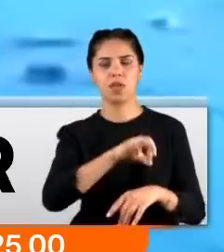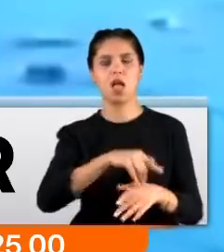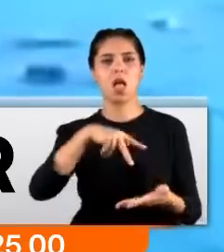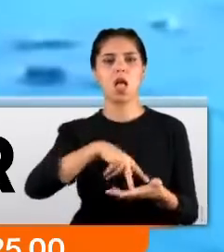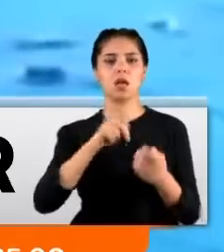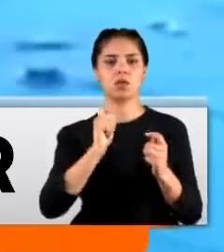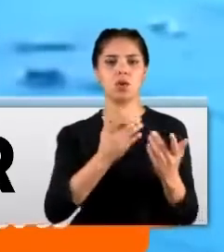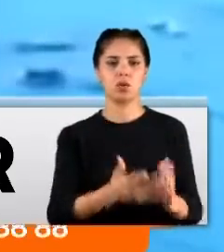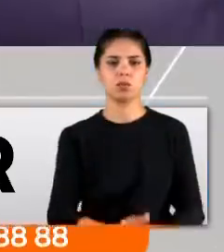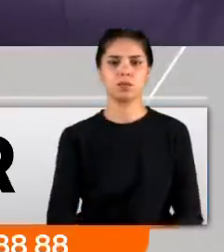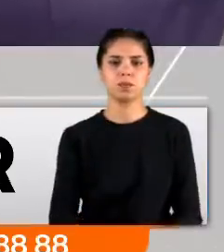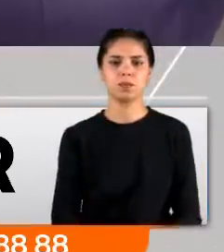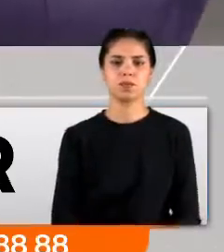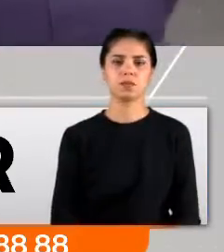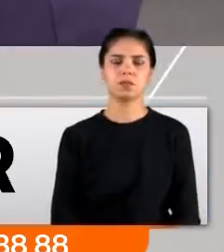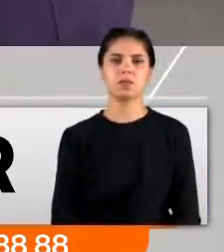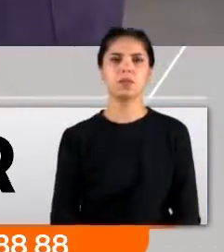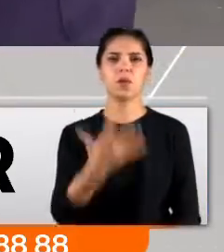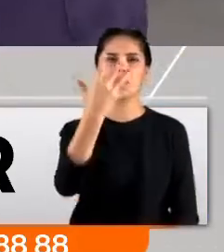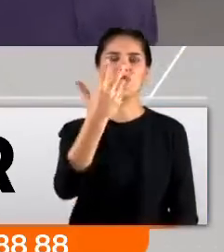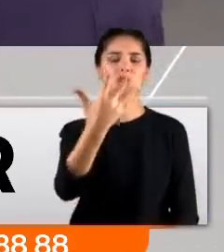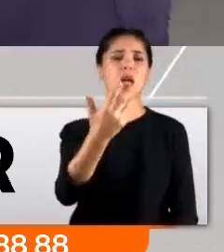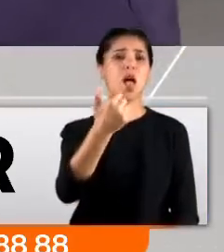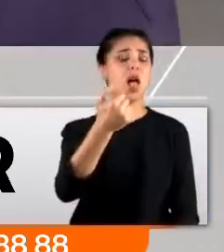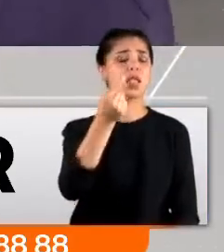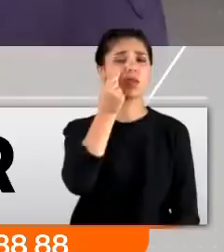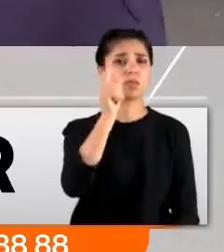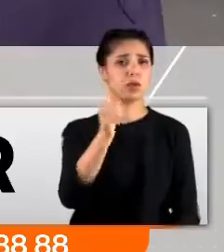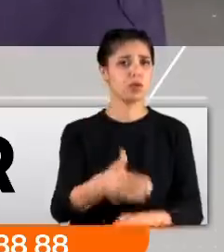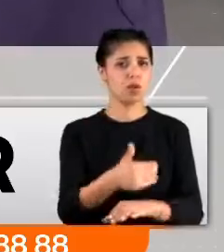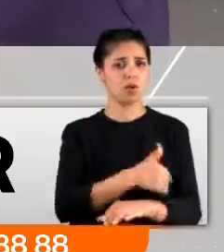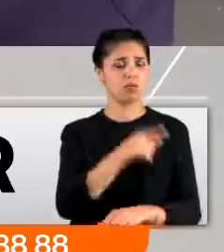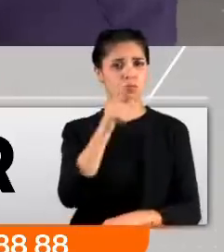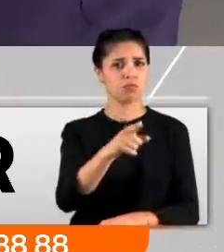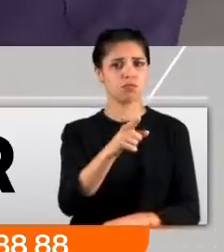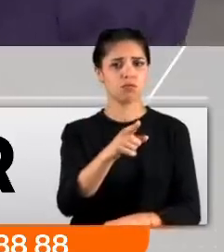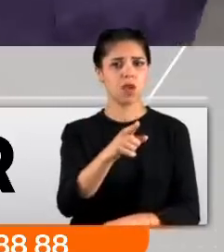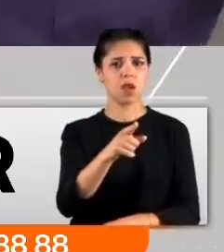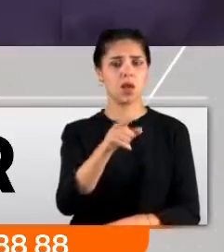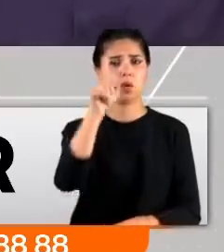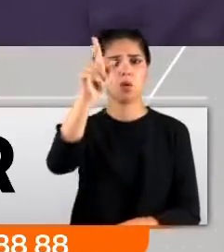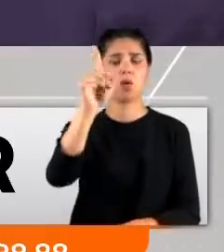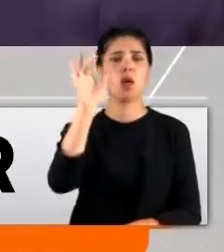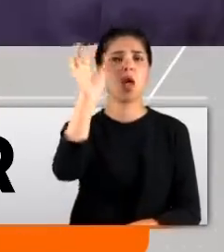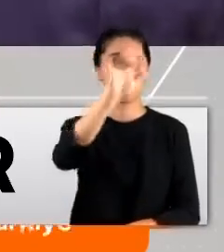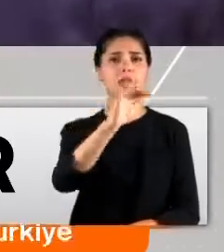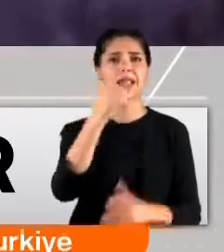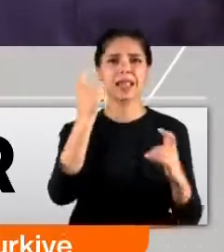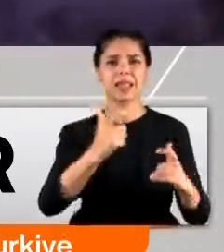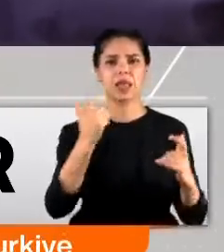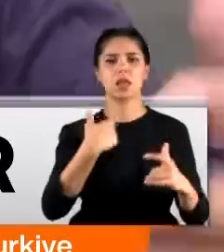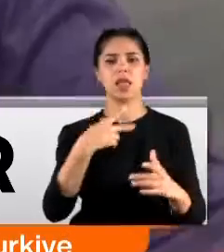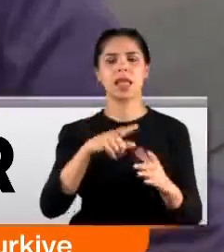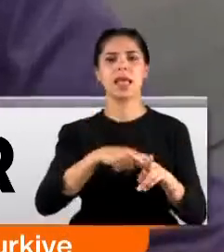bile duramıyor. 5-6 kişi bir gün önceden o dip tarafta gördüğünüz yerde benim yeğenimin